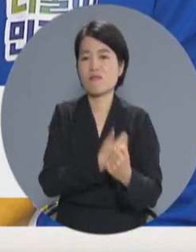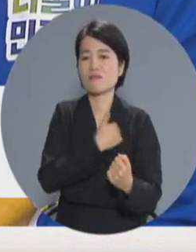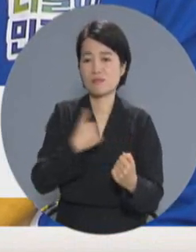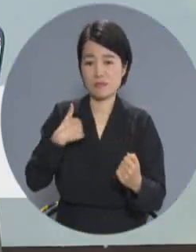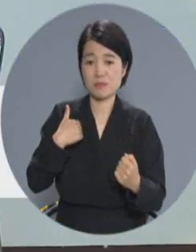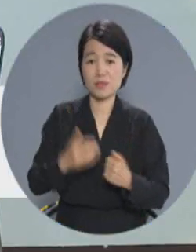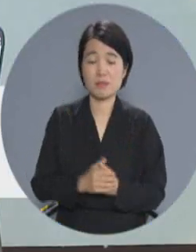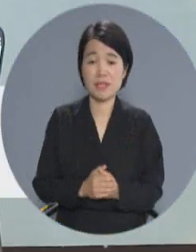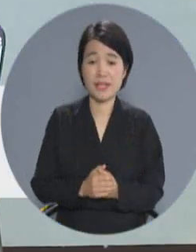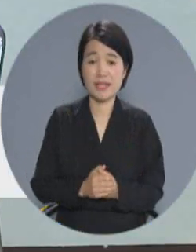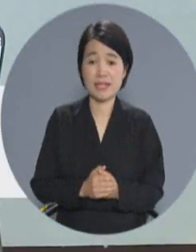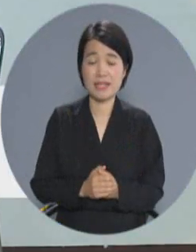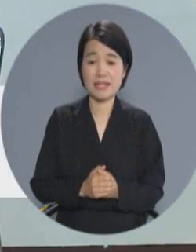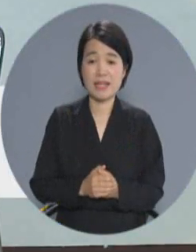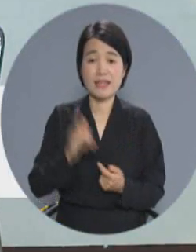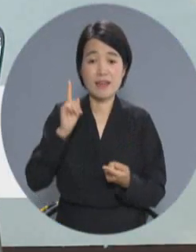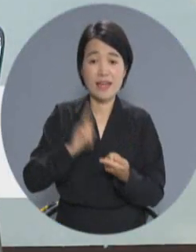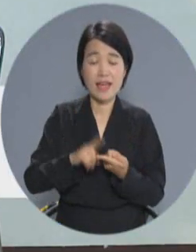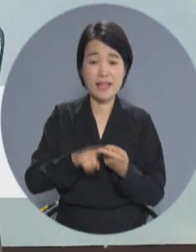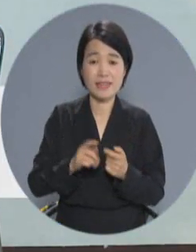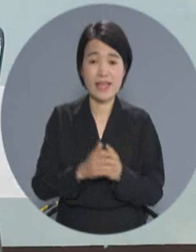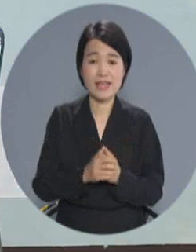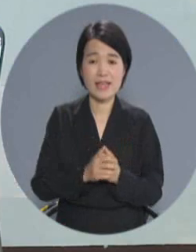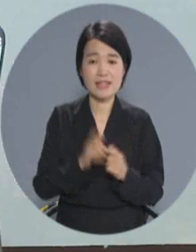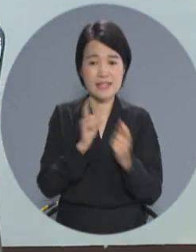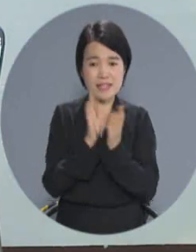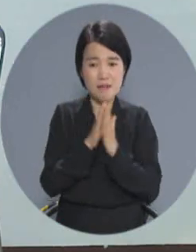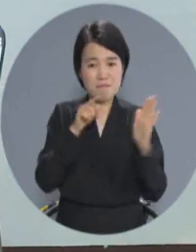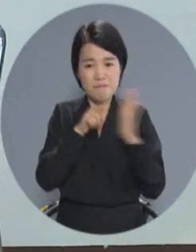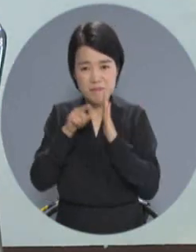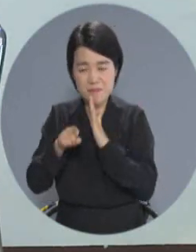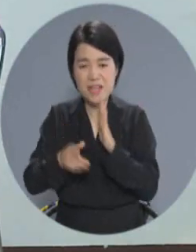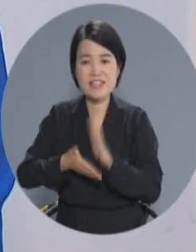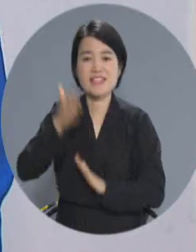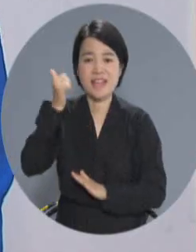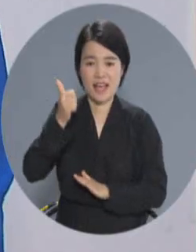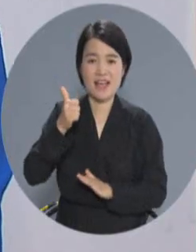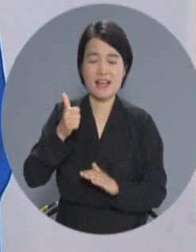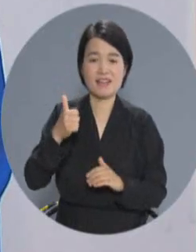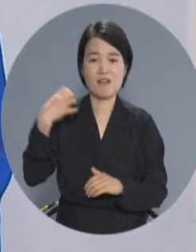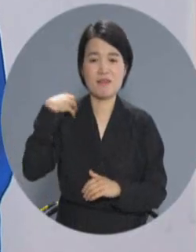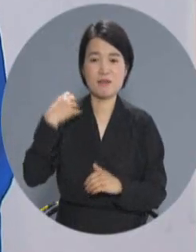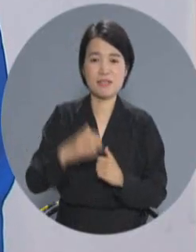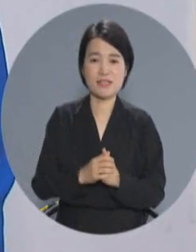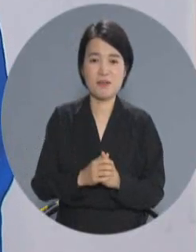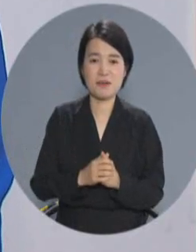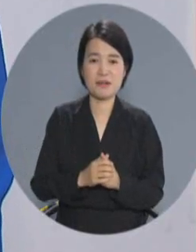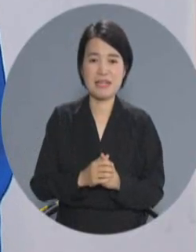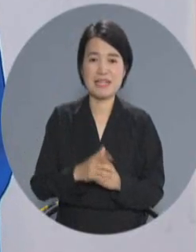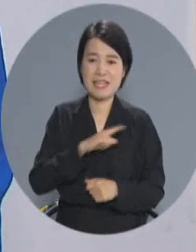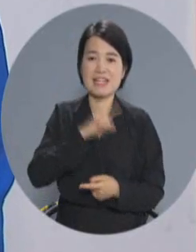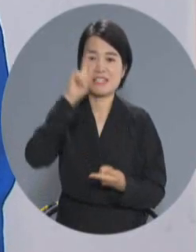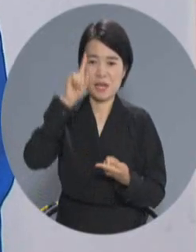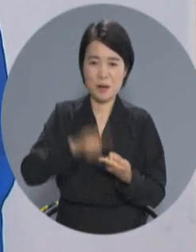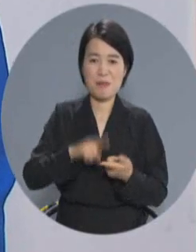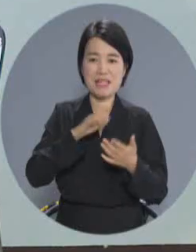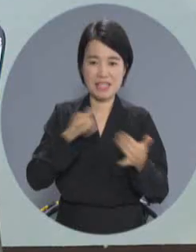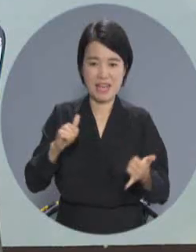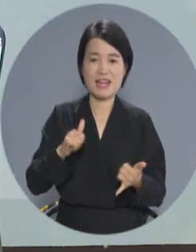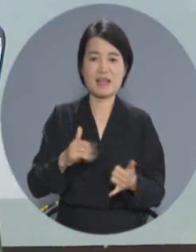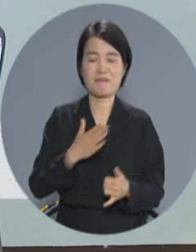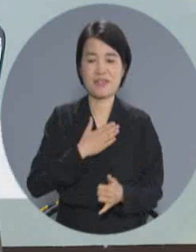합니다 그래서 아 이런 것들에 대한 세일즈 3일의 어떤 시장으로서의 어 가장 적합한 사람이 더